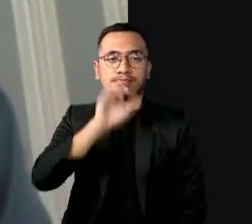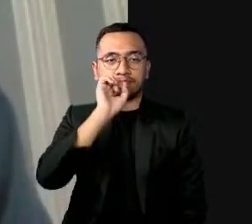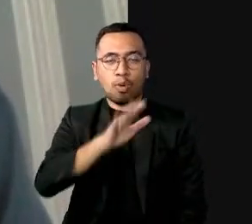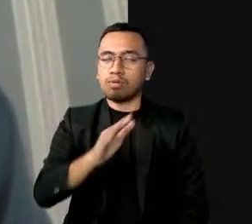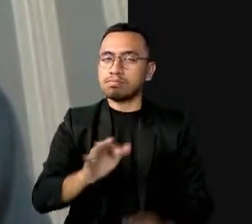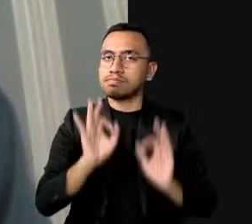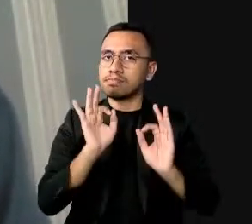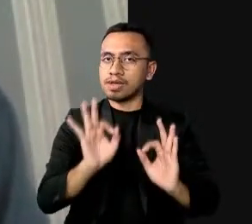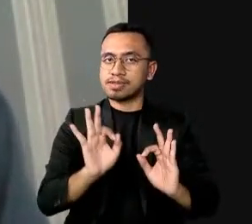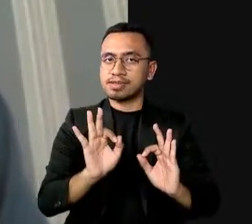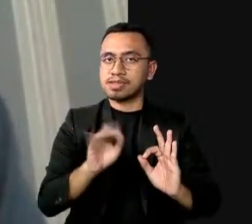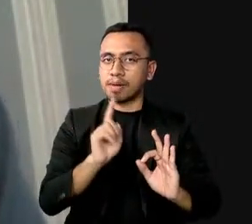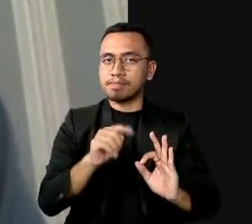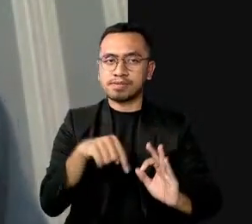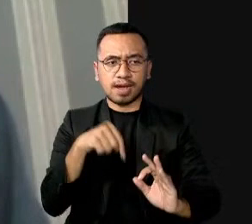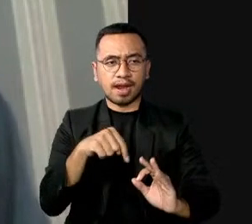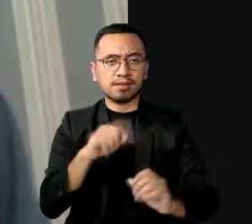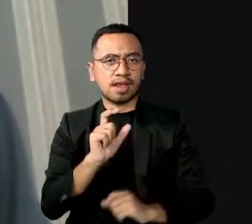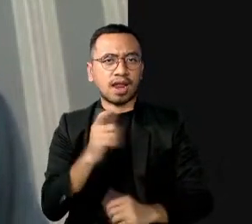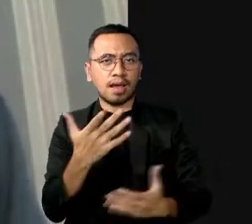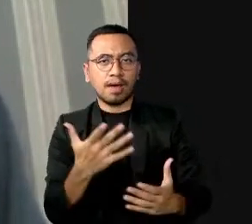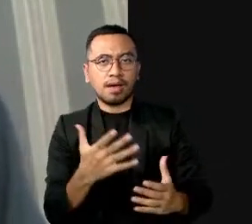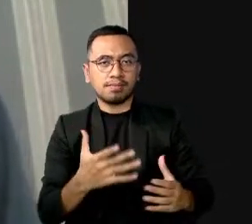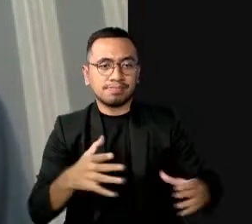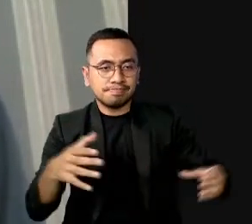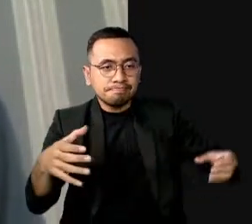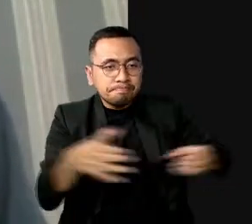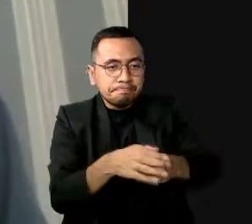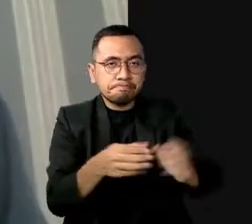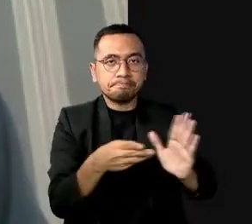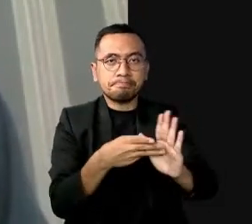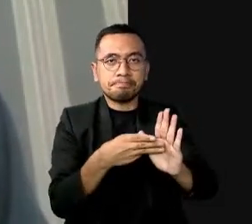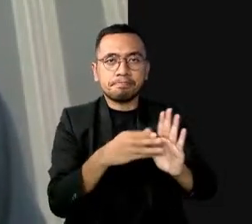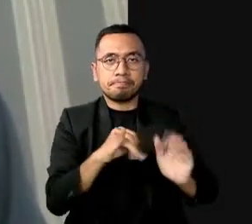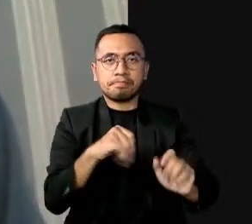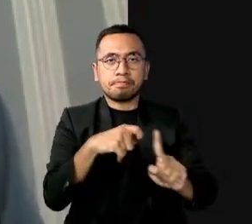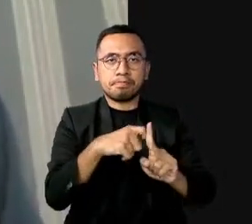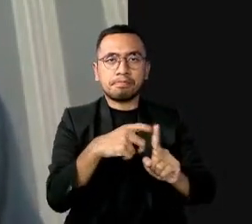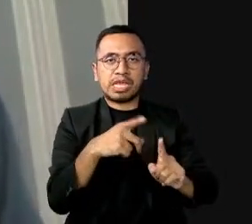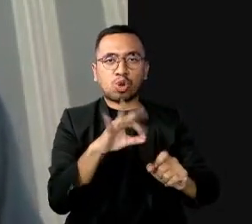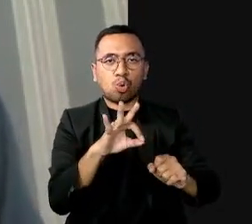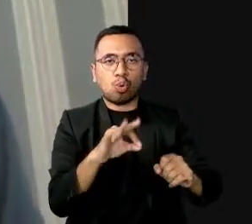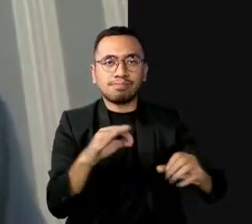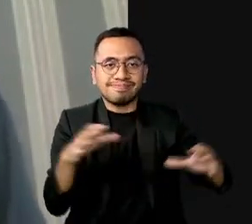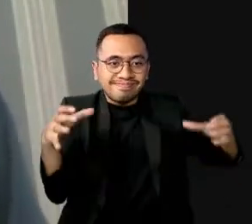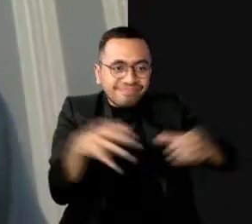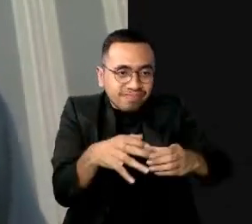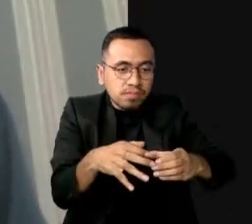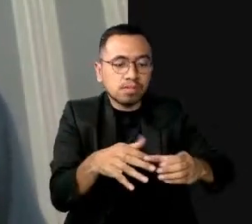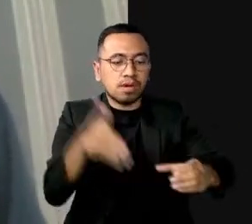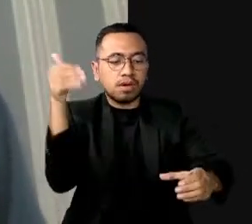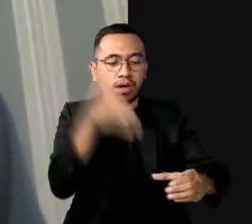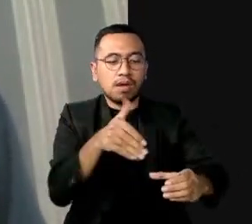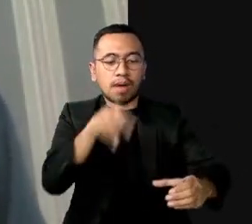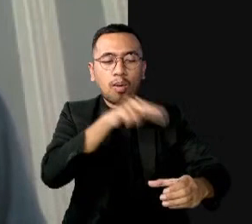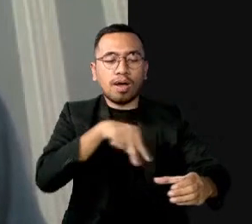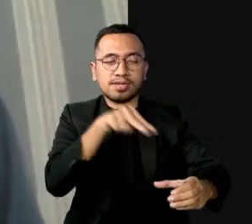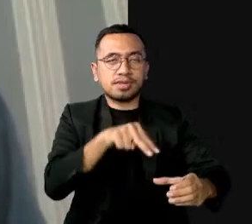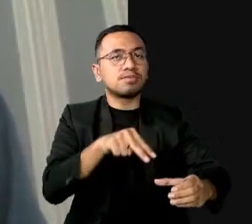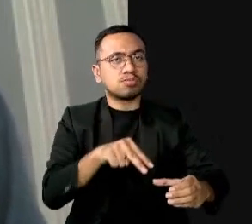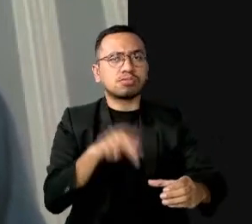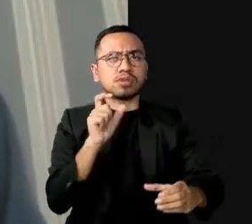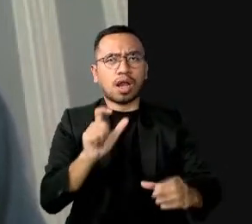pendekatannya adalah komunitas dalam skup micro ini merasa ini strategi eh eh Hai